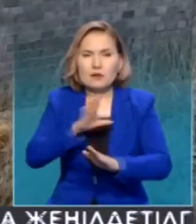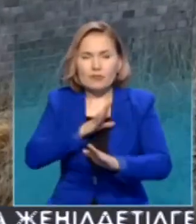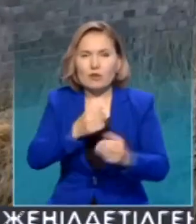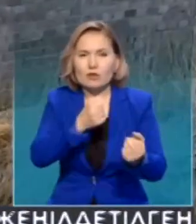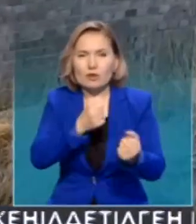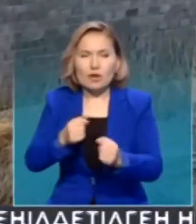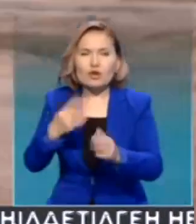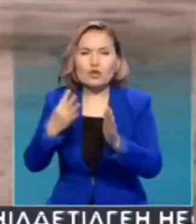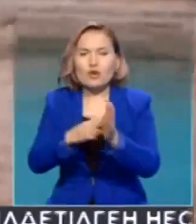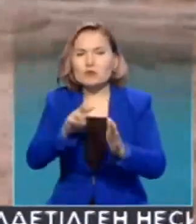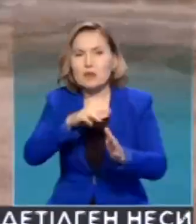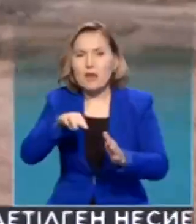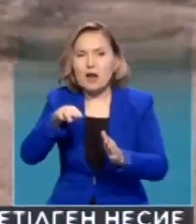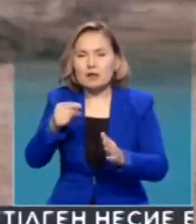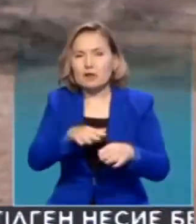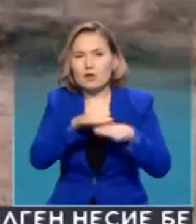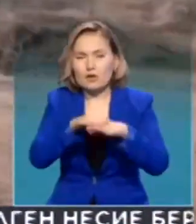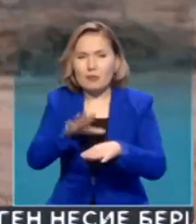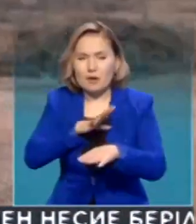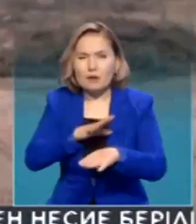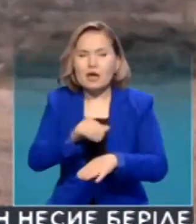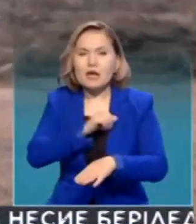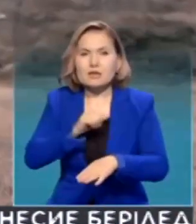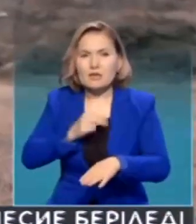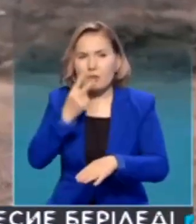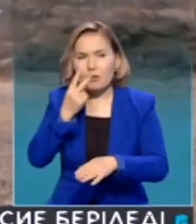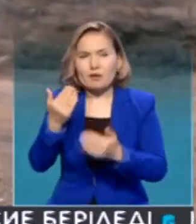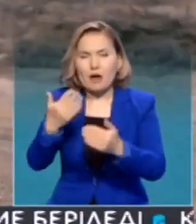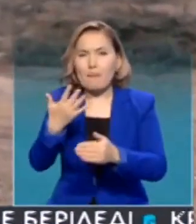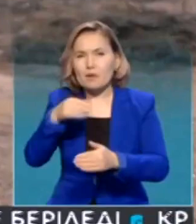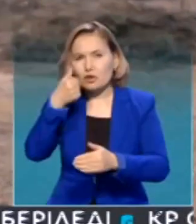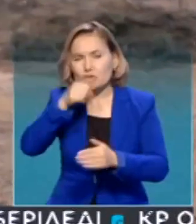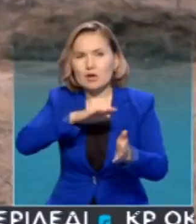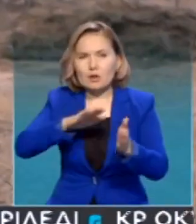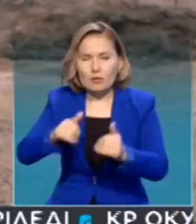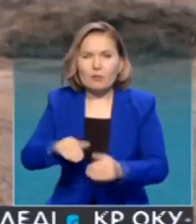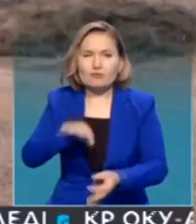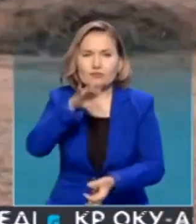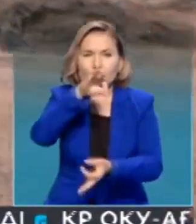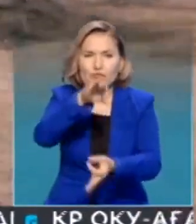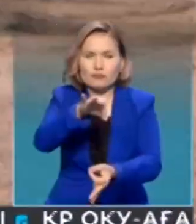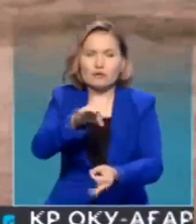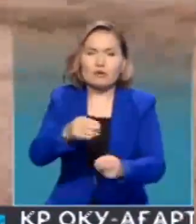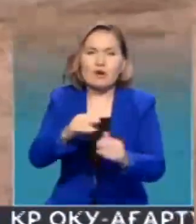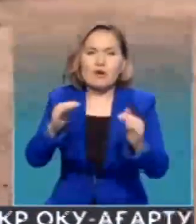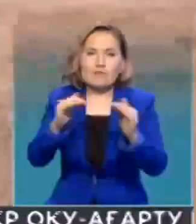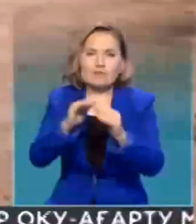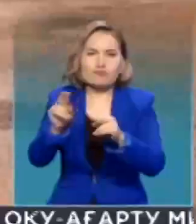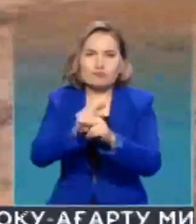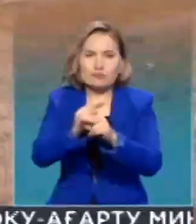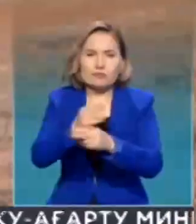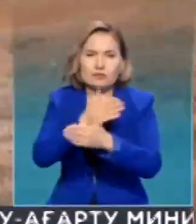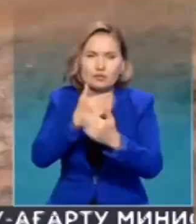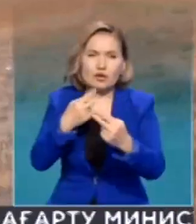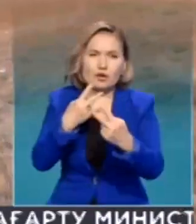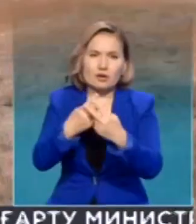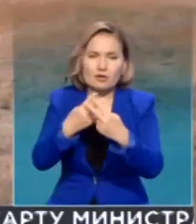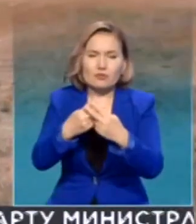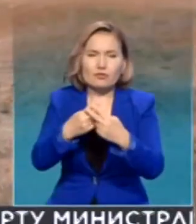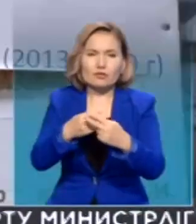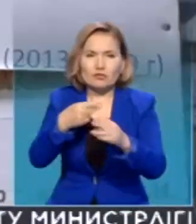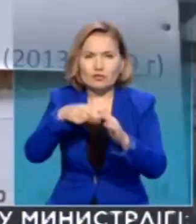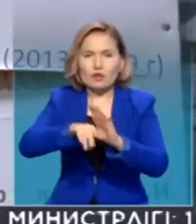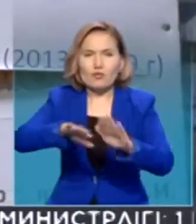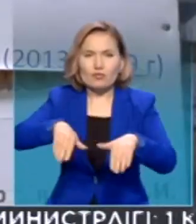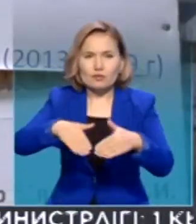9 миллиард теңге бөлінген бюджеттен, бірақ мінекей 5 жыл болды, әлде ғимарат қаңырап бос тұр. Құрылыс